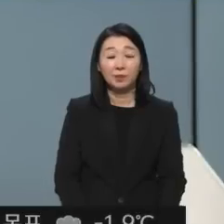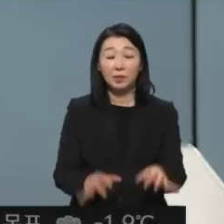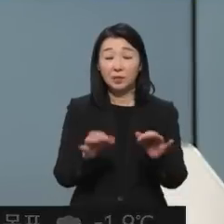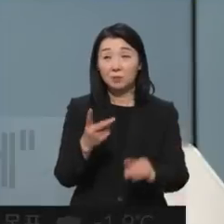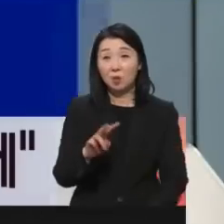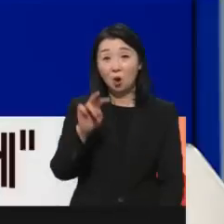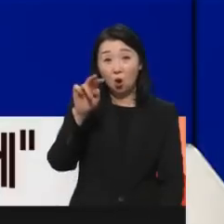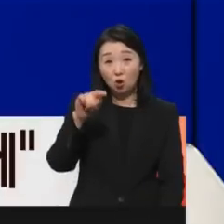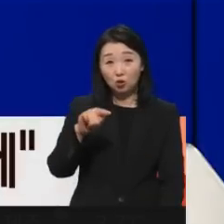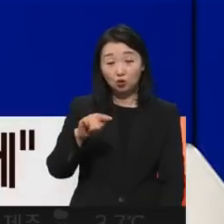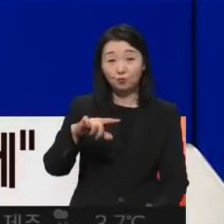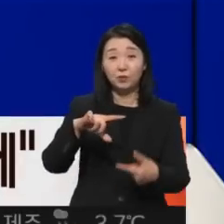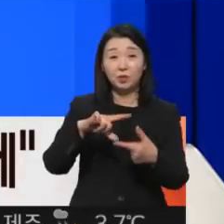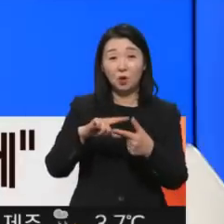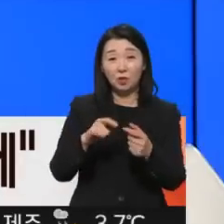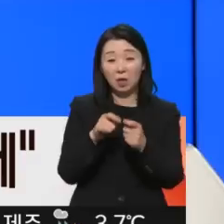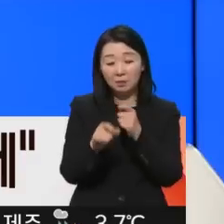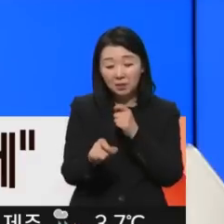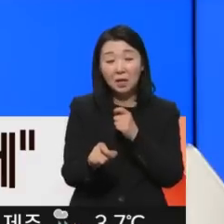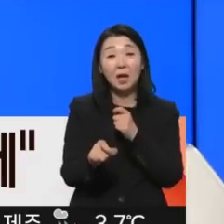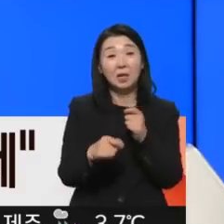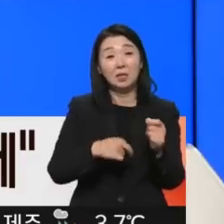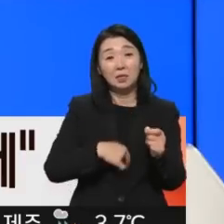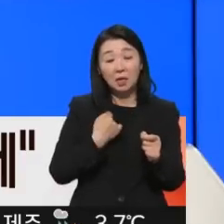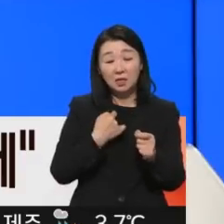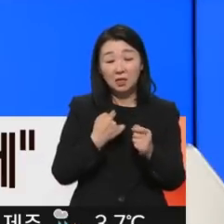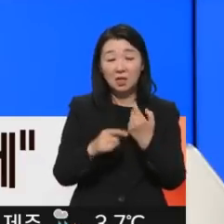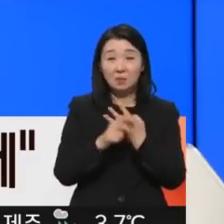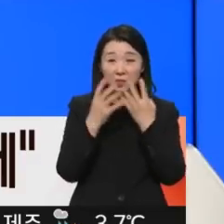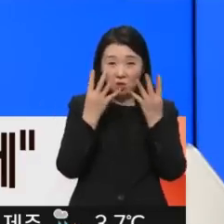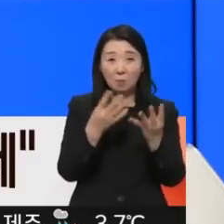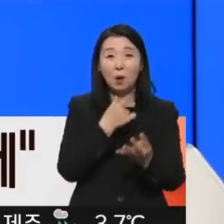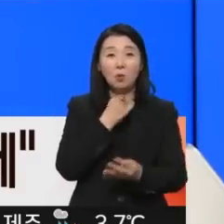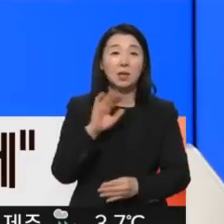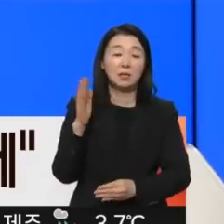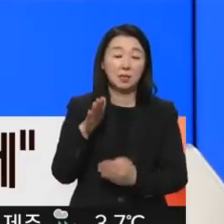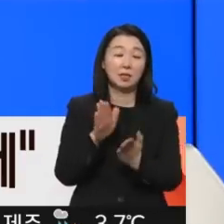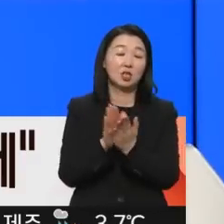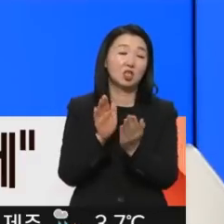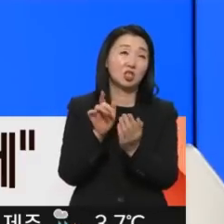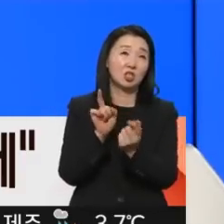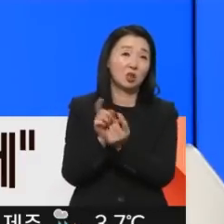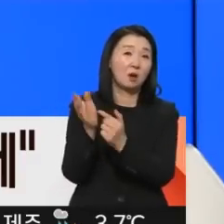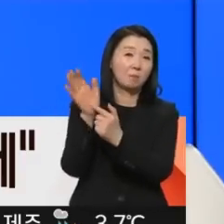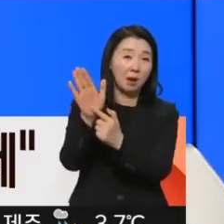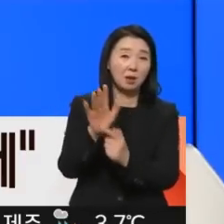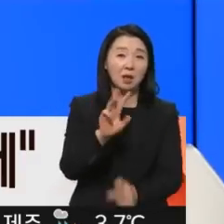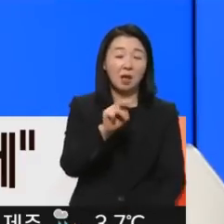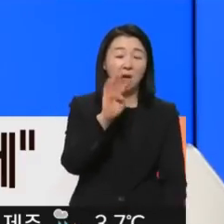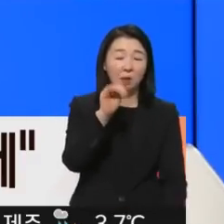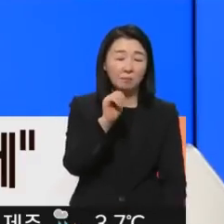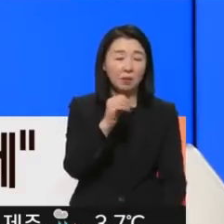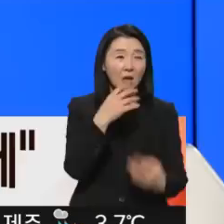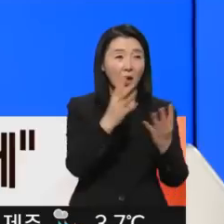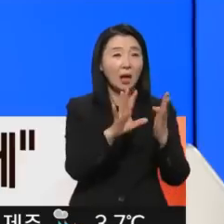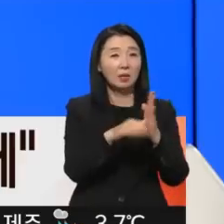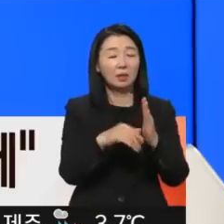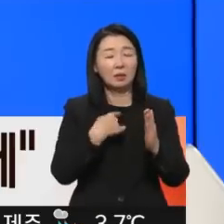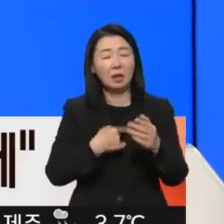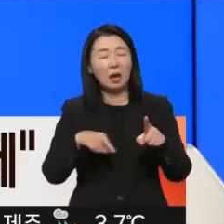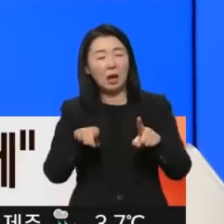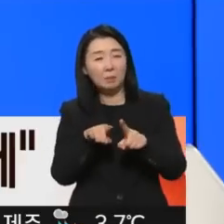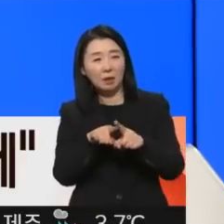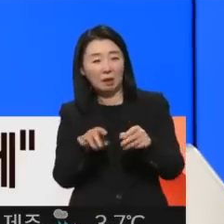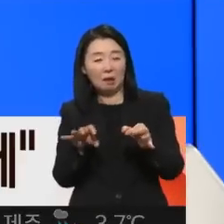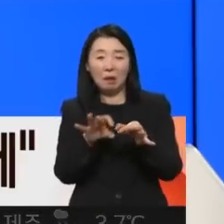김경수 전 경남지사가 자신은 가석방을 원하지 않는다는 입장을 직접 밝혔습니다. MB 사면의 들러리가 되고 싶지 않다는 의사를 나타낸